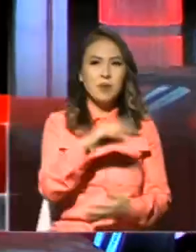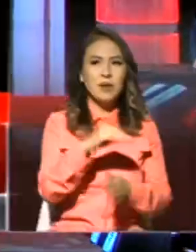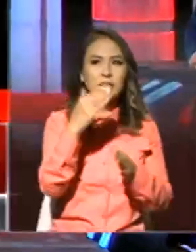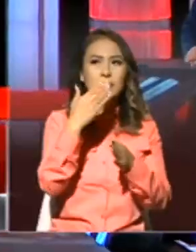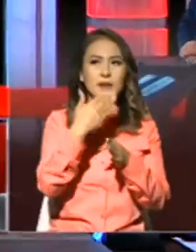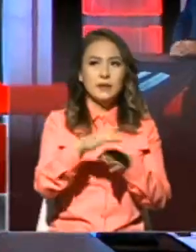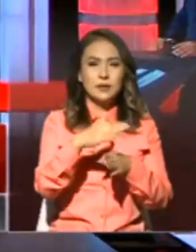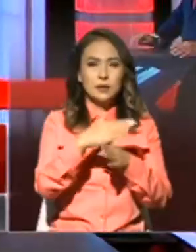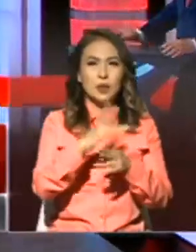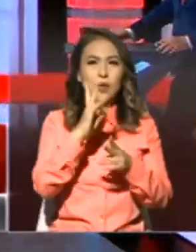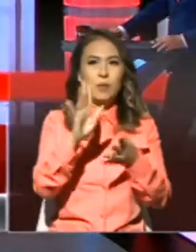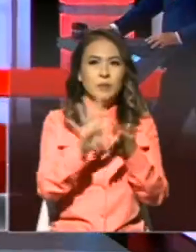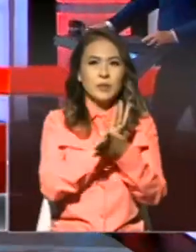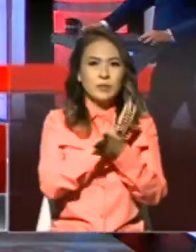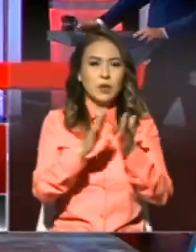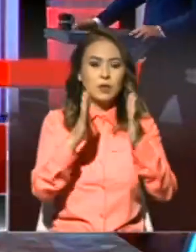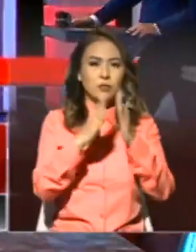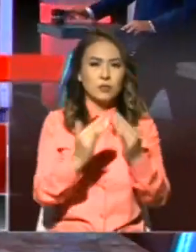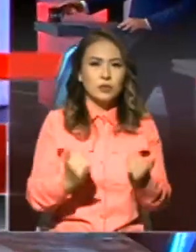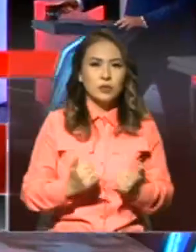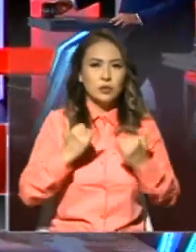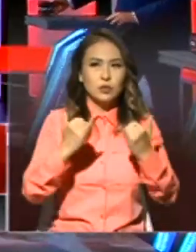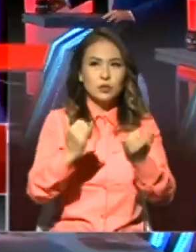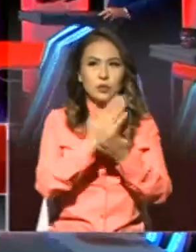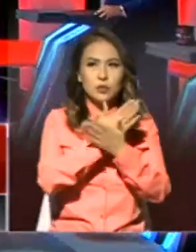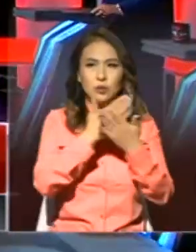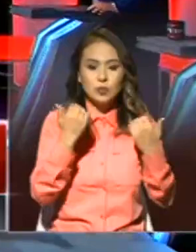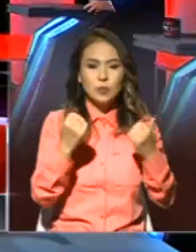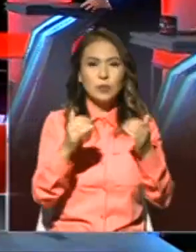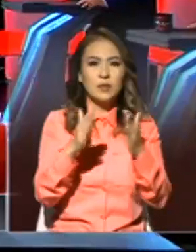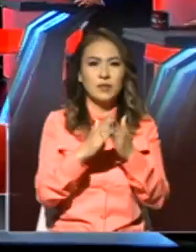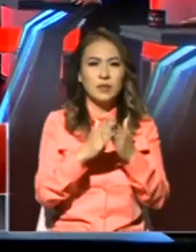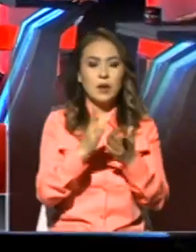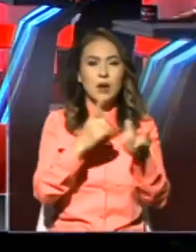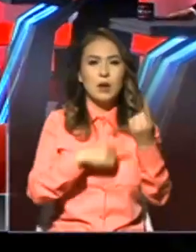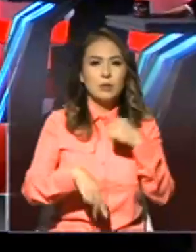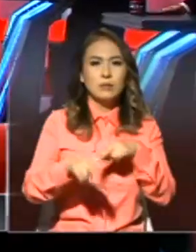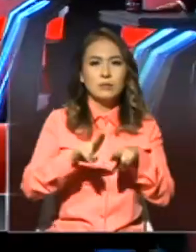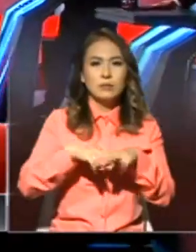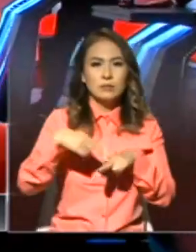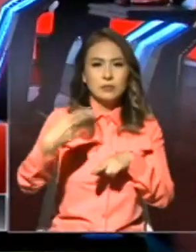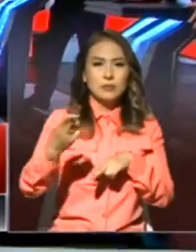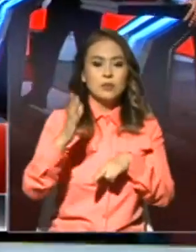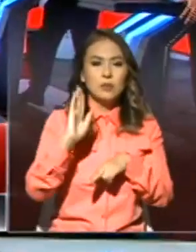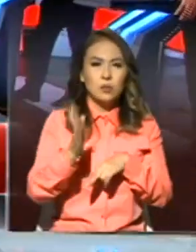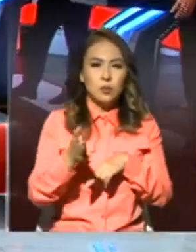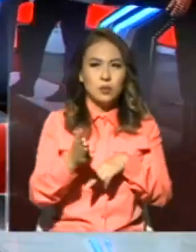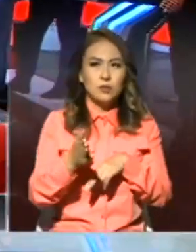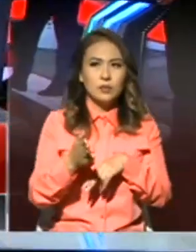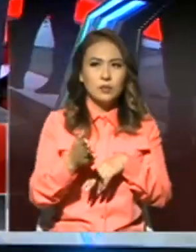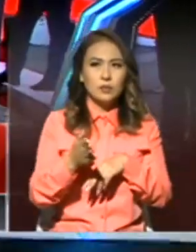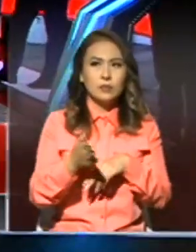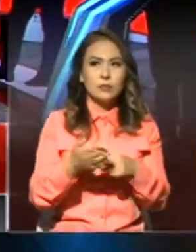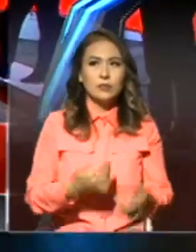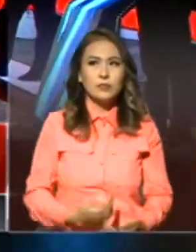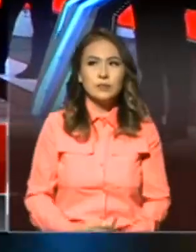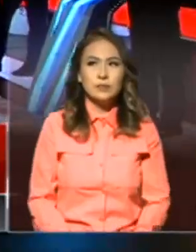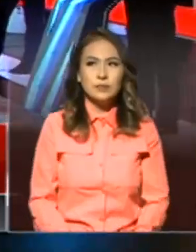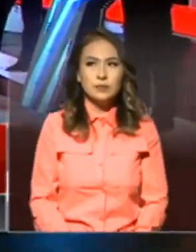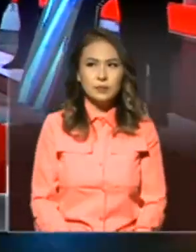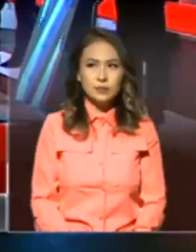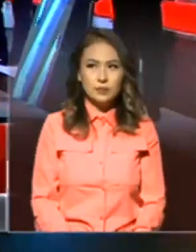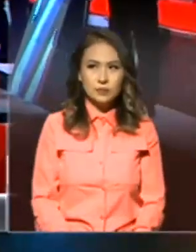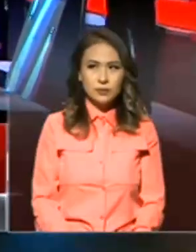біреуге тегін үй беріп жатқан жоқ. Ешкім тегін үй алып жатқан жоқ. Ақшасын бәрібір артығымен қайтарады. Солай емес пе? Бәлкім осыны Наурыз мырза.